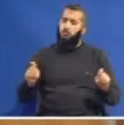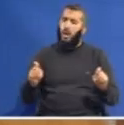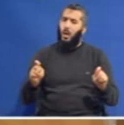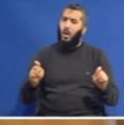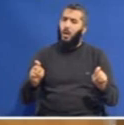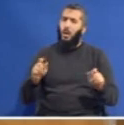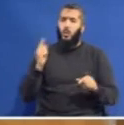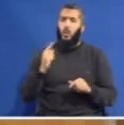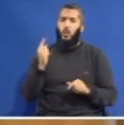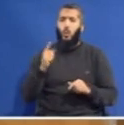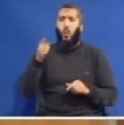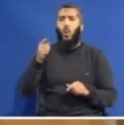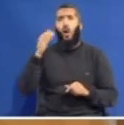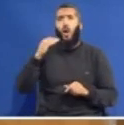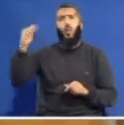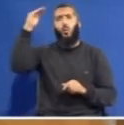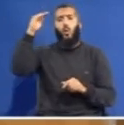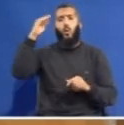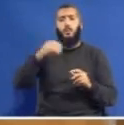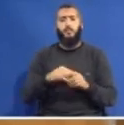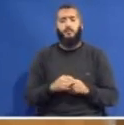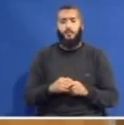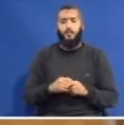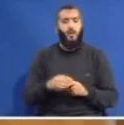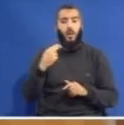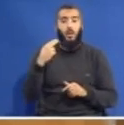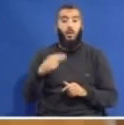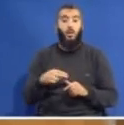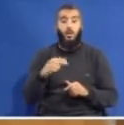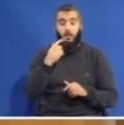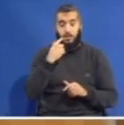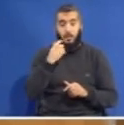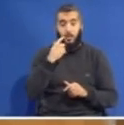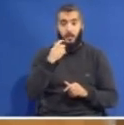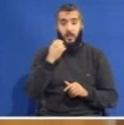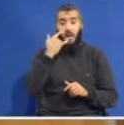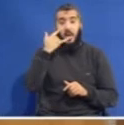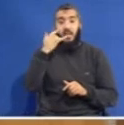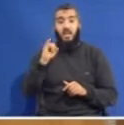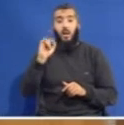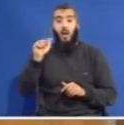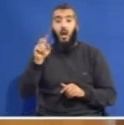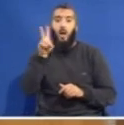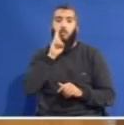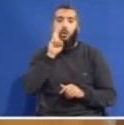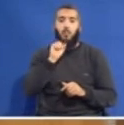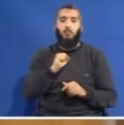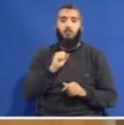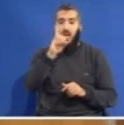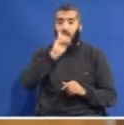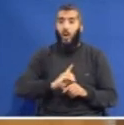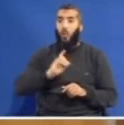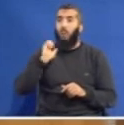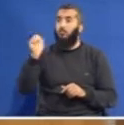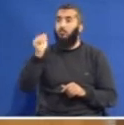نكسروش بخاطره ولازم نسترضيوه ولازم كذا، ولكن عندما يؤدي ذلك إلى تضييع الحقوق